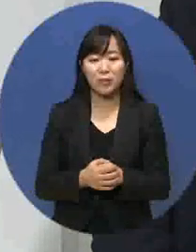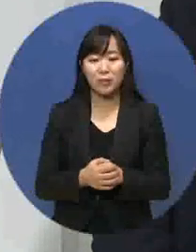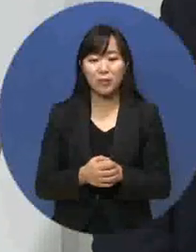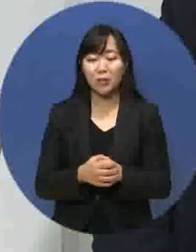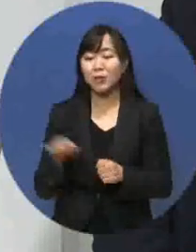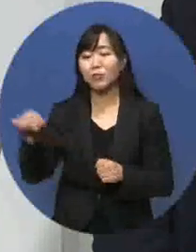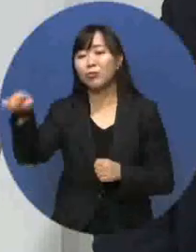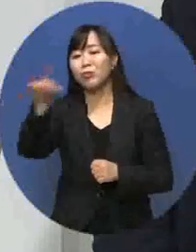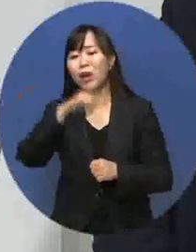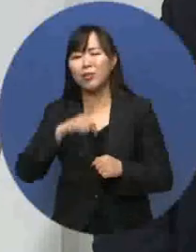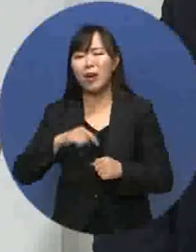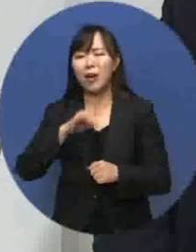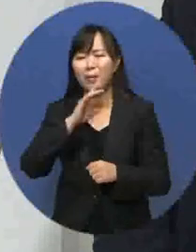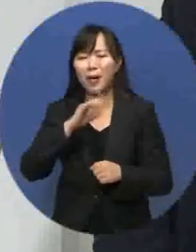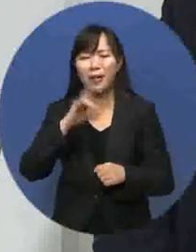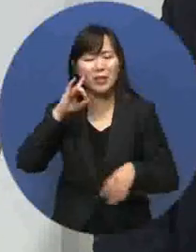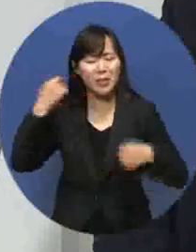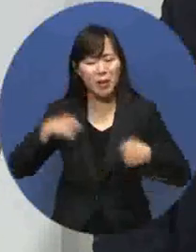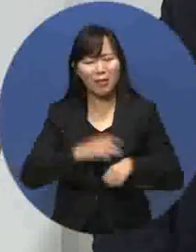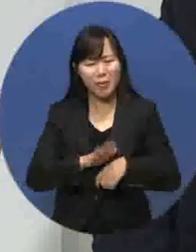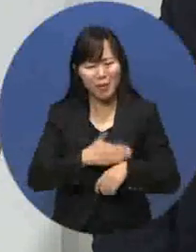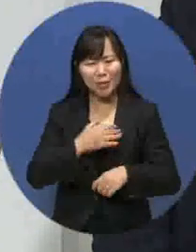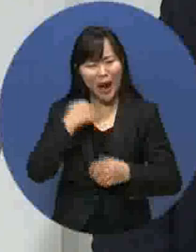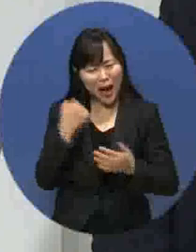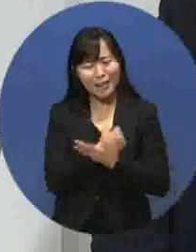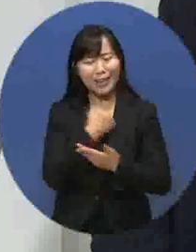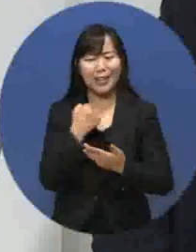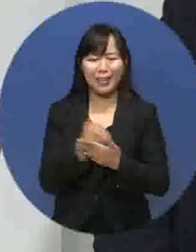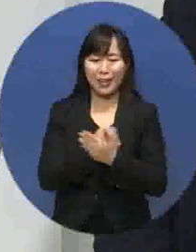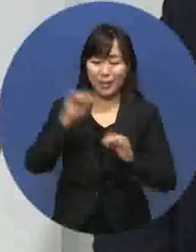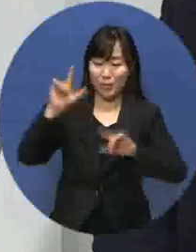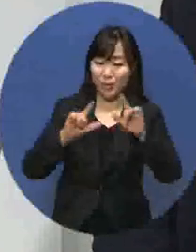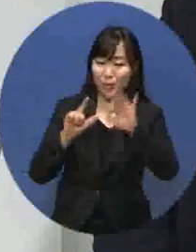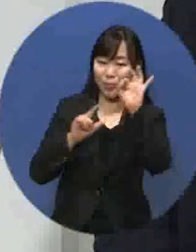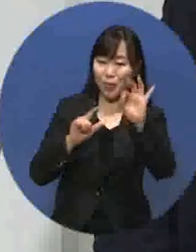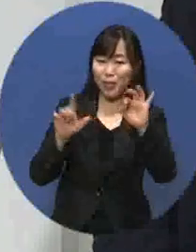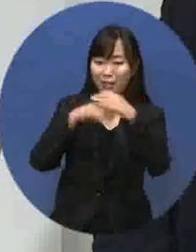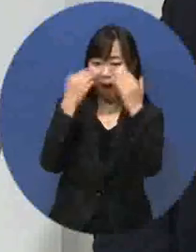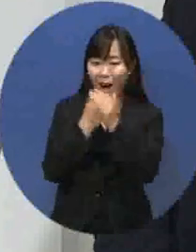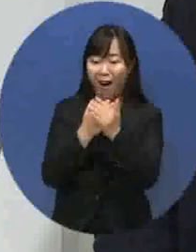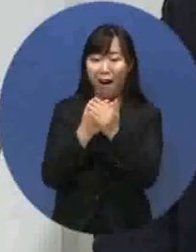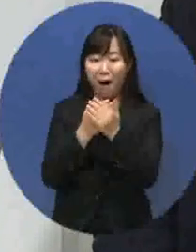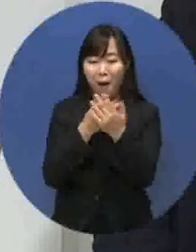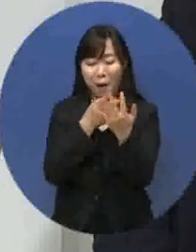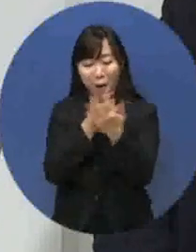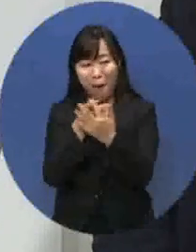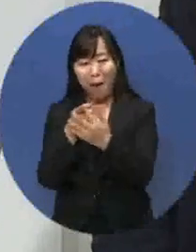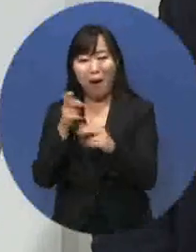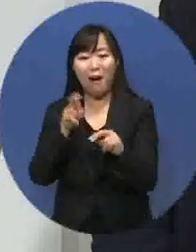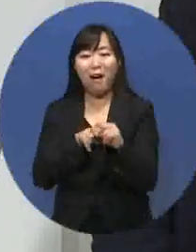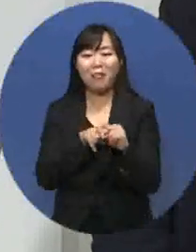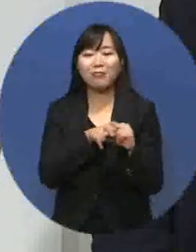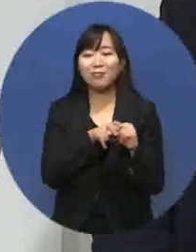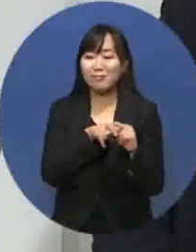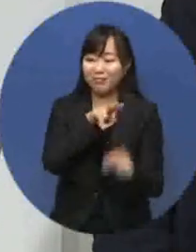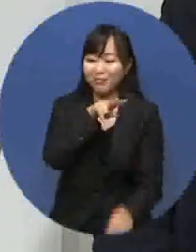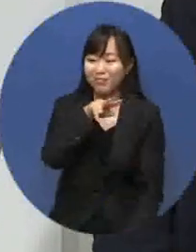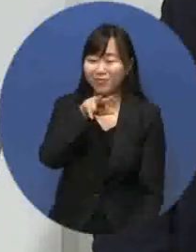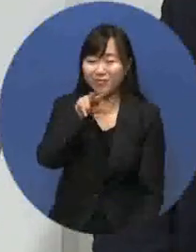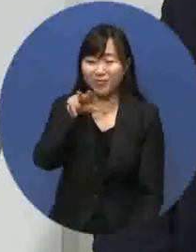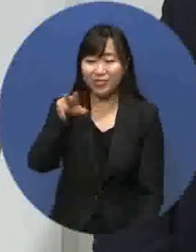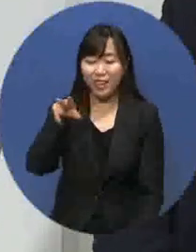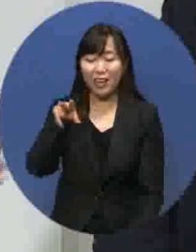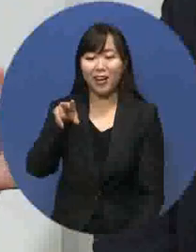세트 뒤로 들어가서 이렇게 연기 못하면 안타까워하고 아쉬워하고 이런 것도 다 보이는 어떻게 그런 자리에서 보게 되면서